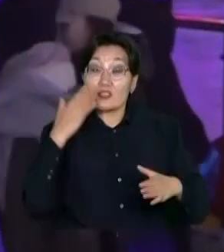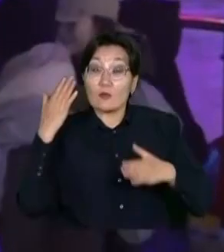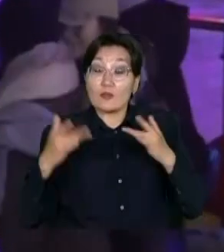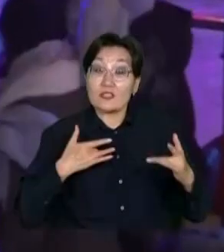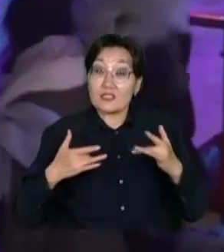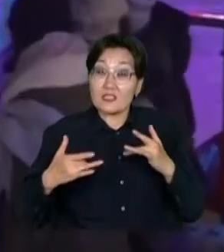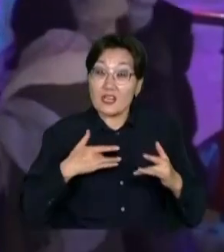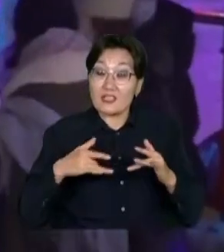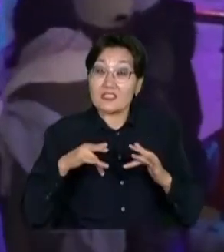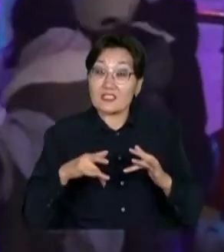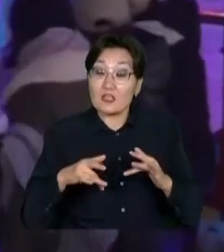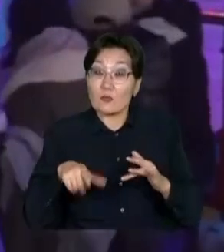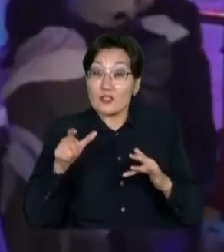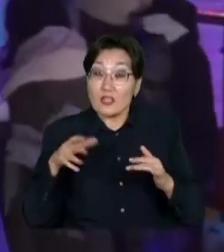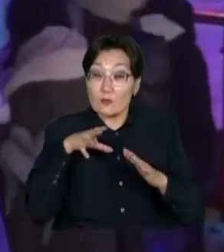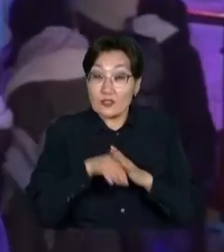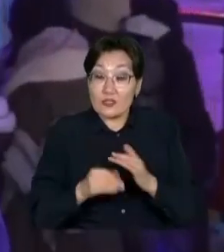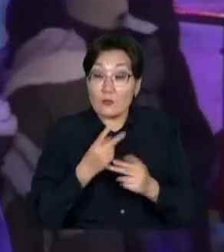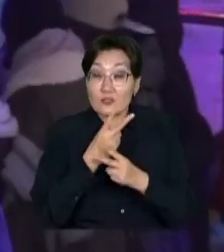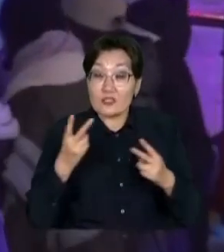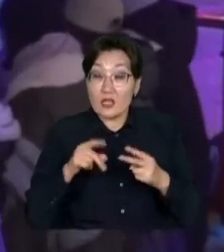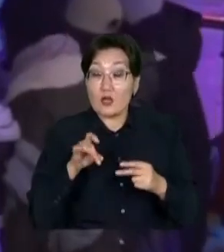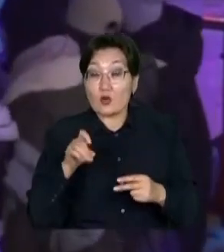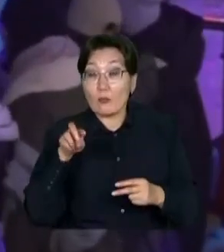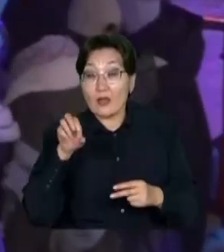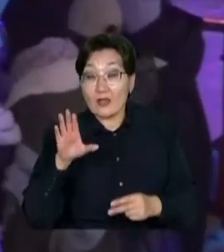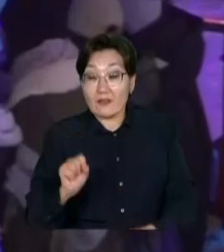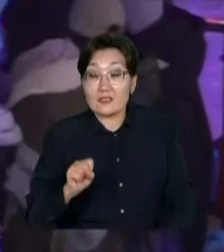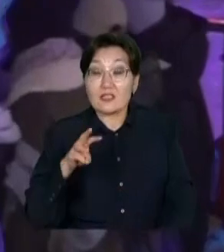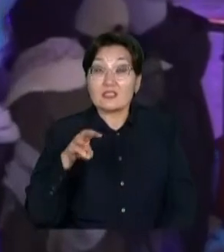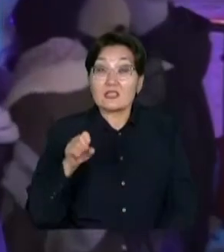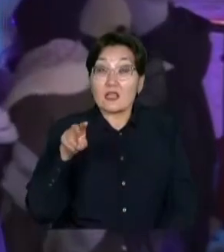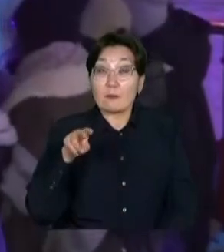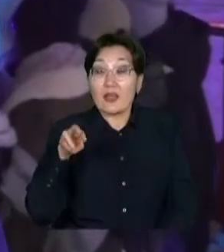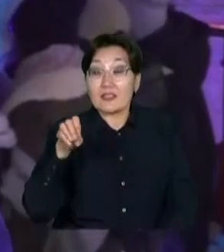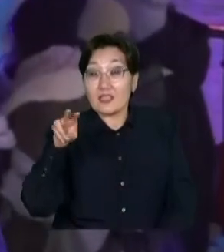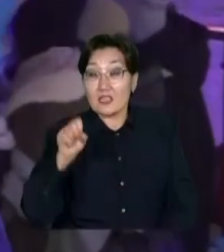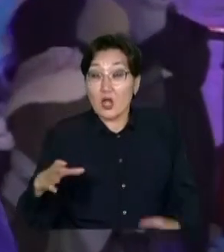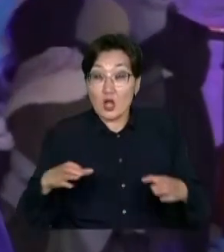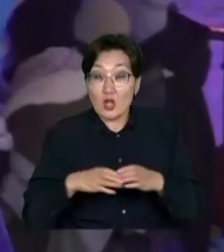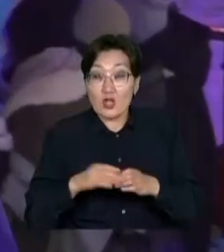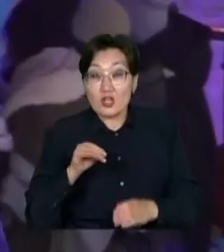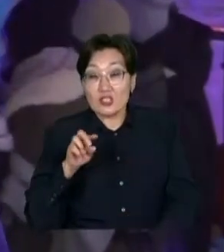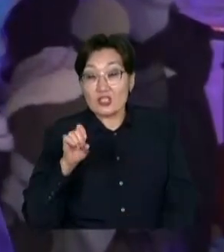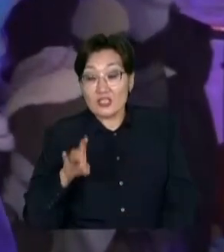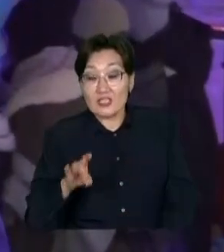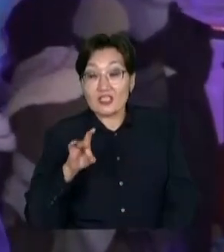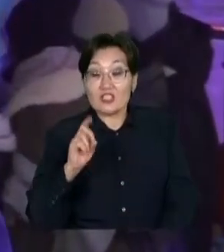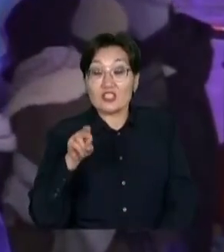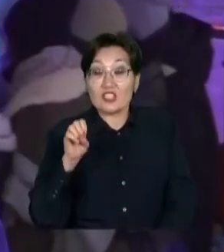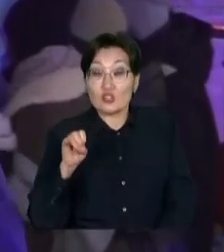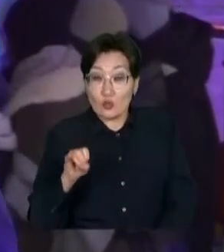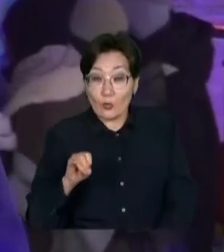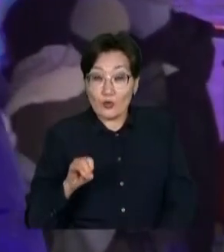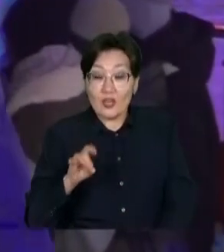звезды казахстанской эстрады. Среди них вы увидели Розу Урымбаеву, Мадину Садвакасову, а также группы ЖГТР, Кешью, Ринго и не